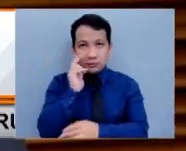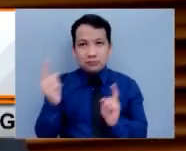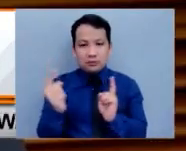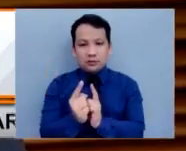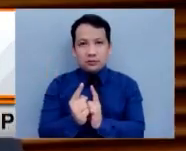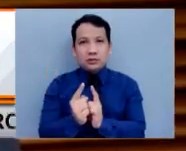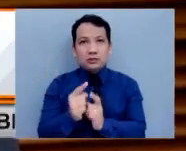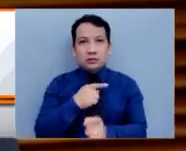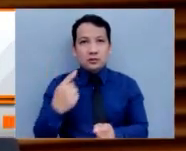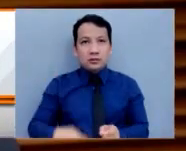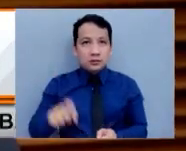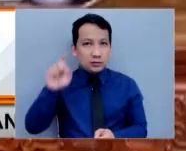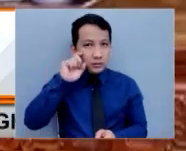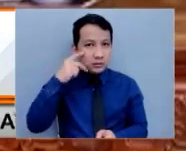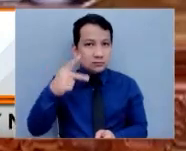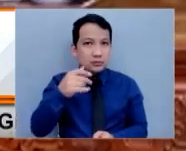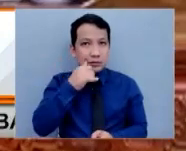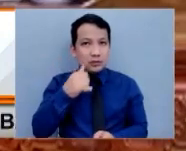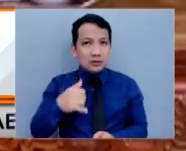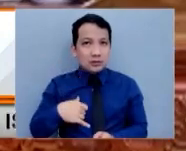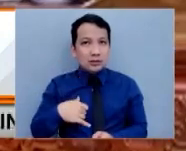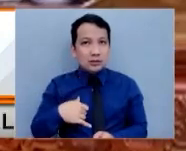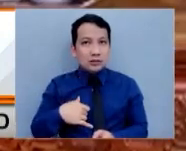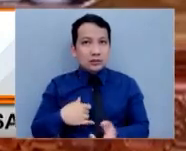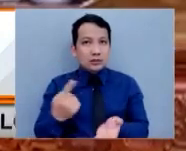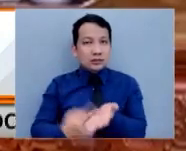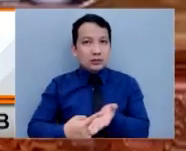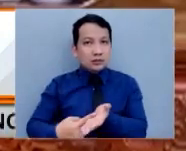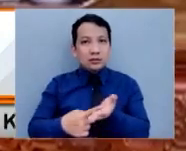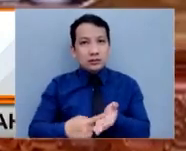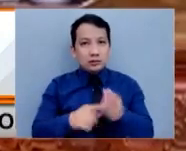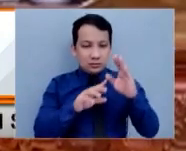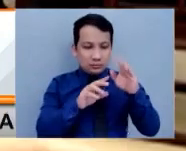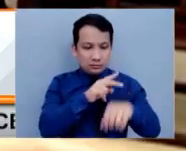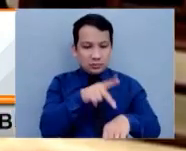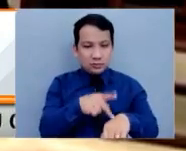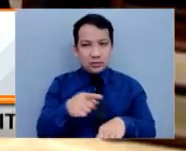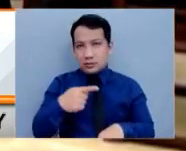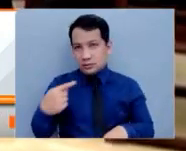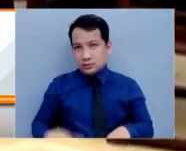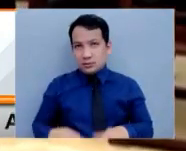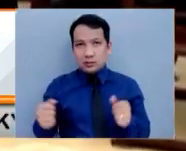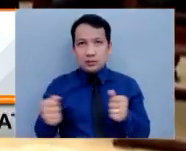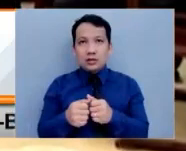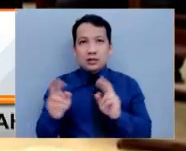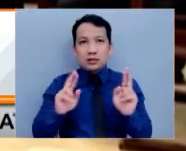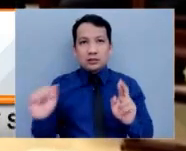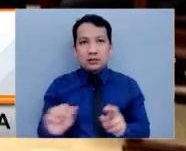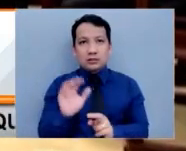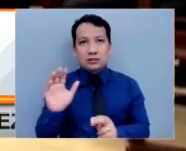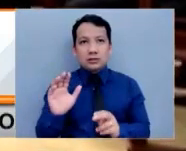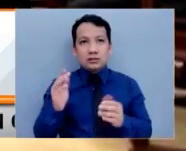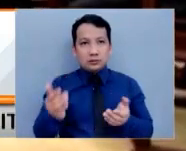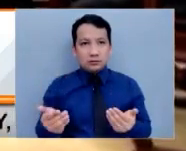Chinese President Xi Jinping kahapon. Pinag-usapan ng dalawa ang relasyon ng Pilipinas at China. Handa raw ang Asian giant na isulong